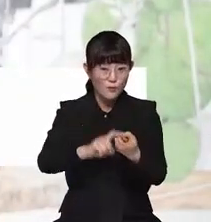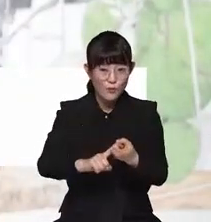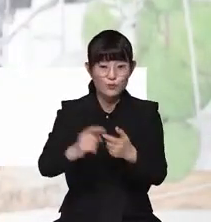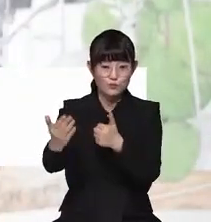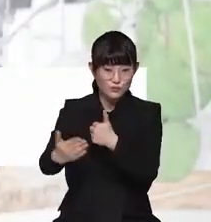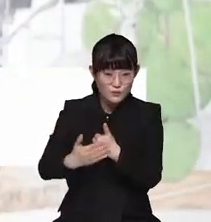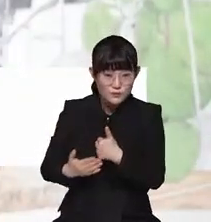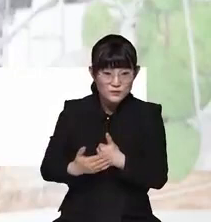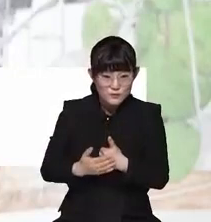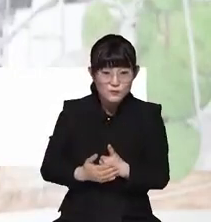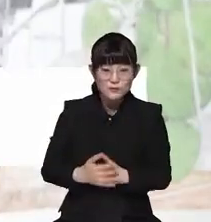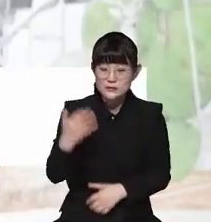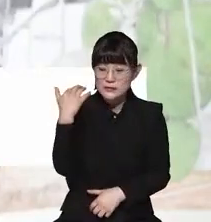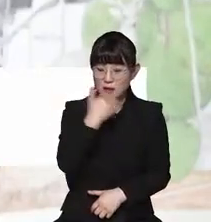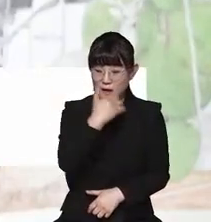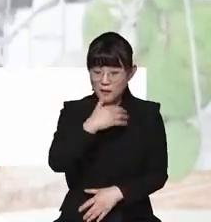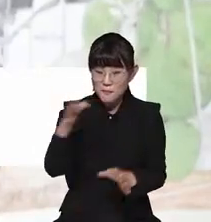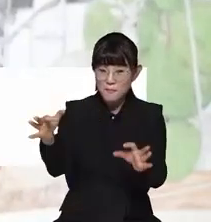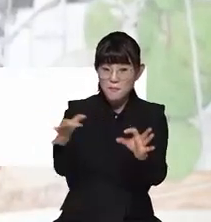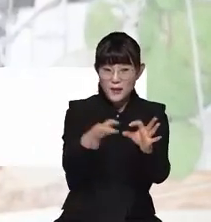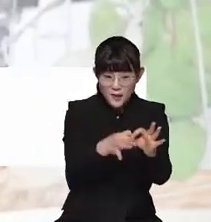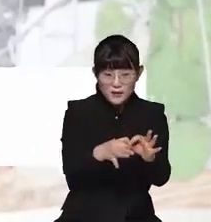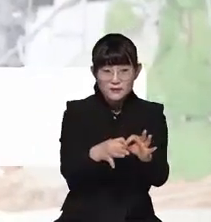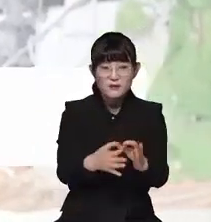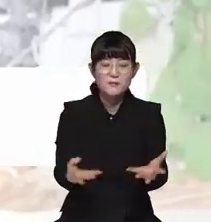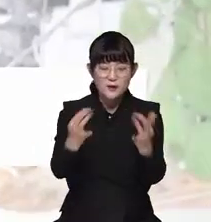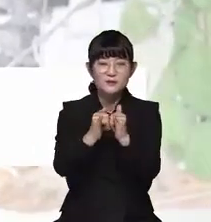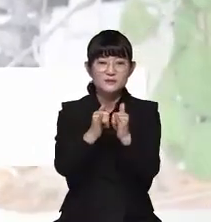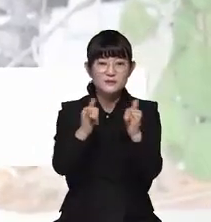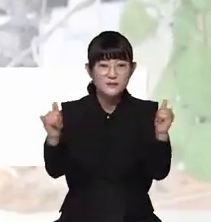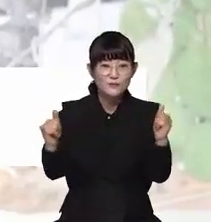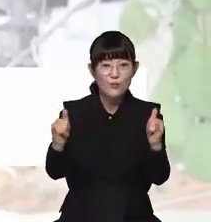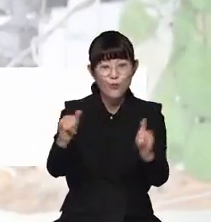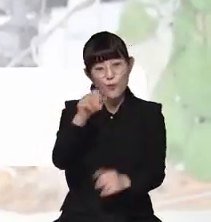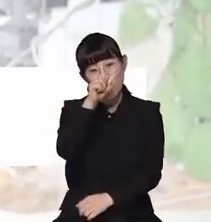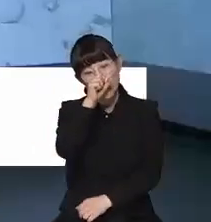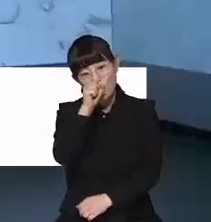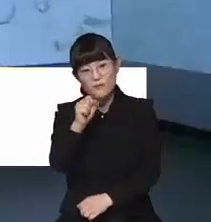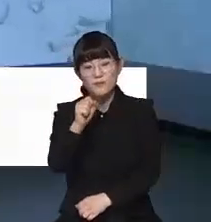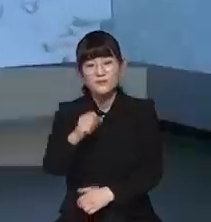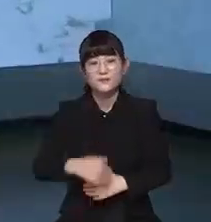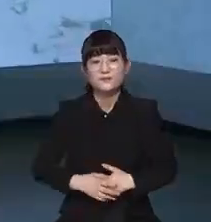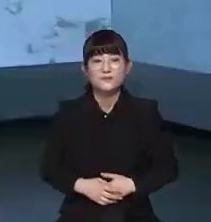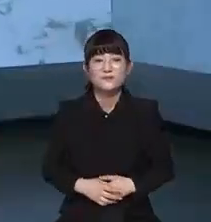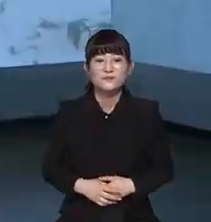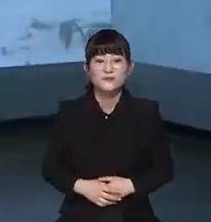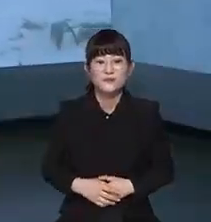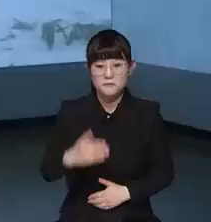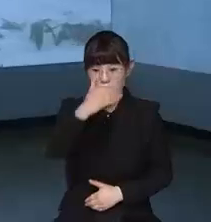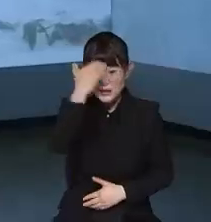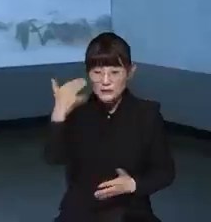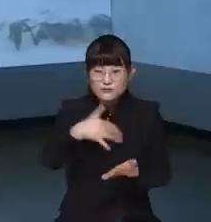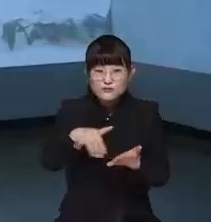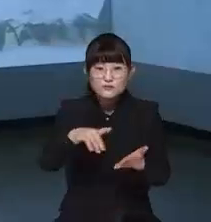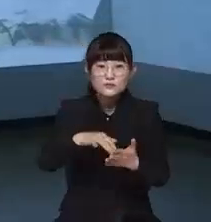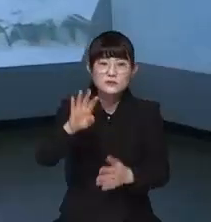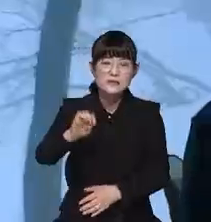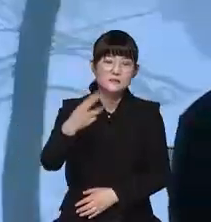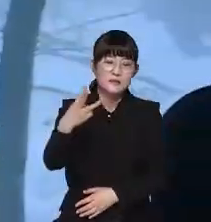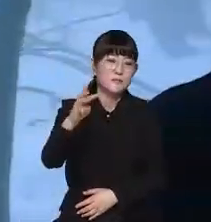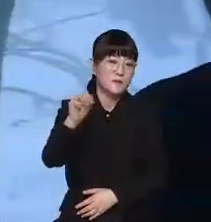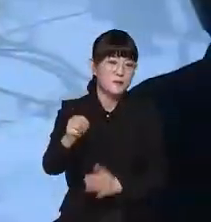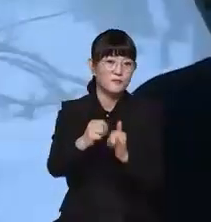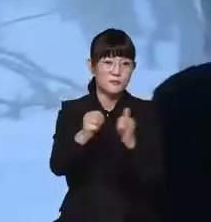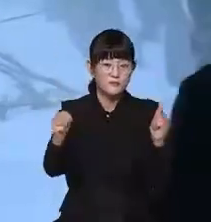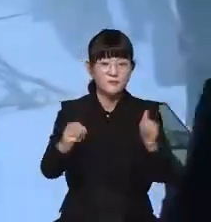이렇게 채색 같은 것들이 또 들어가게 되니까 이 대중들이 굉장히 친근감을 느끼고. 관람객 수 역시 43만